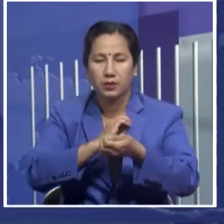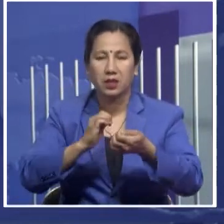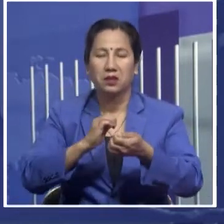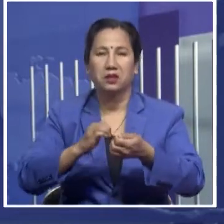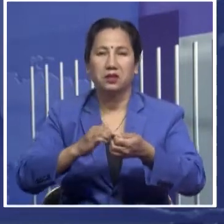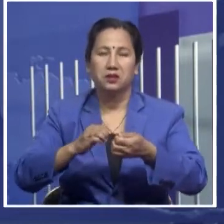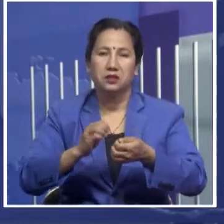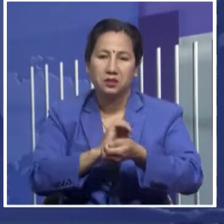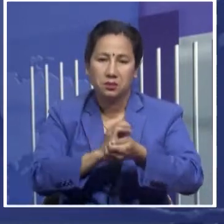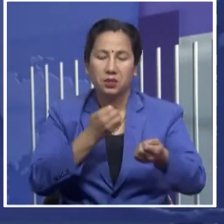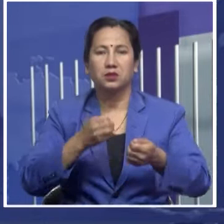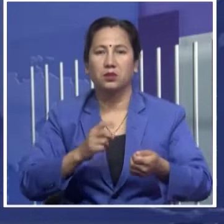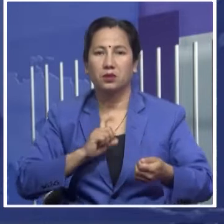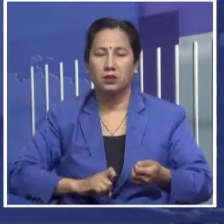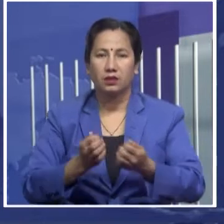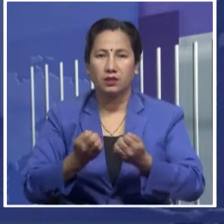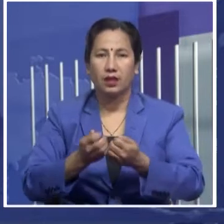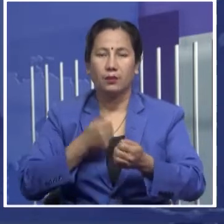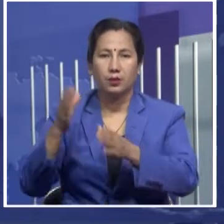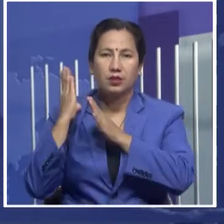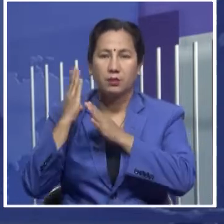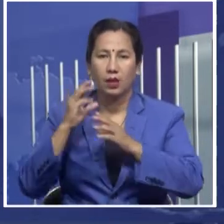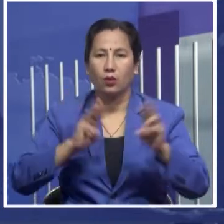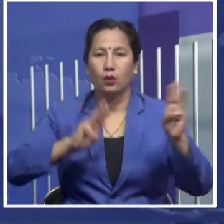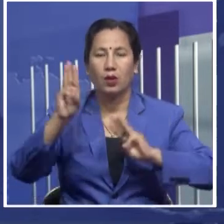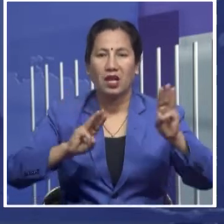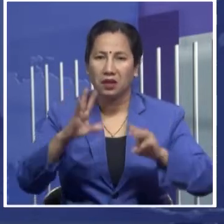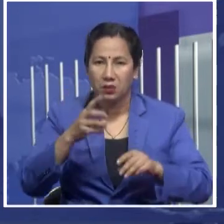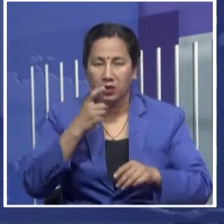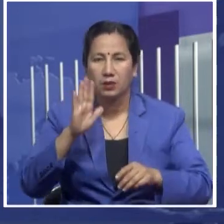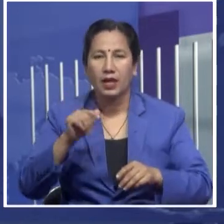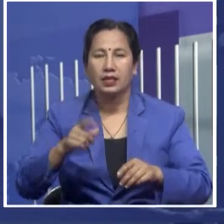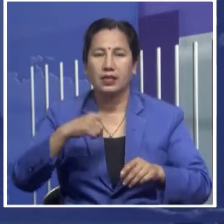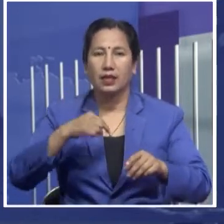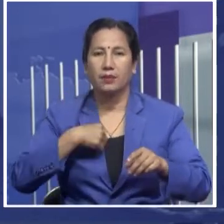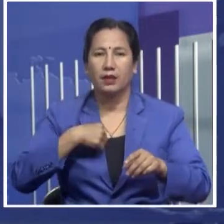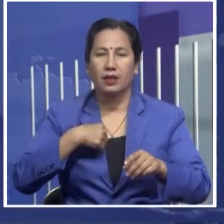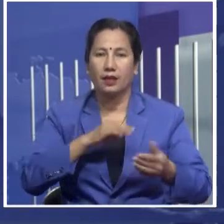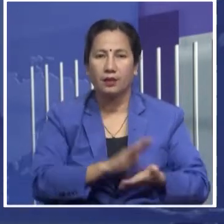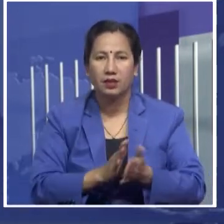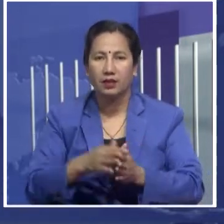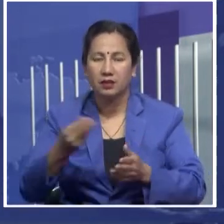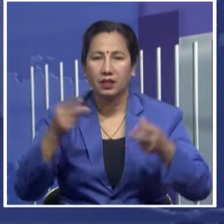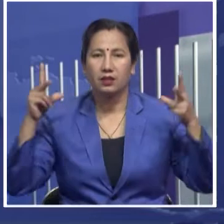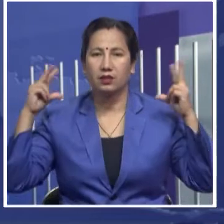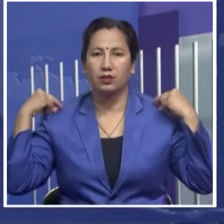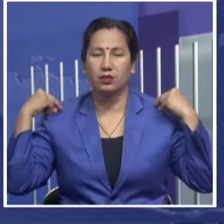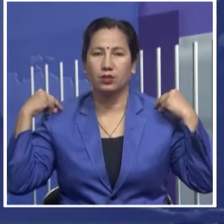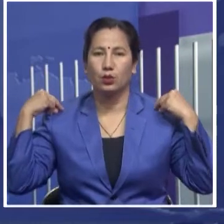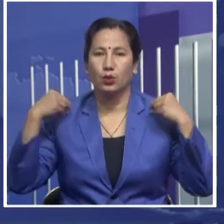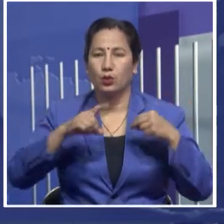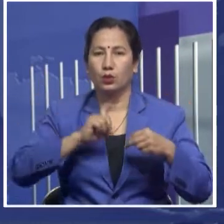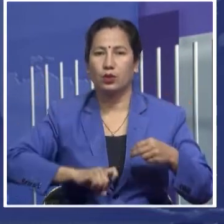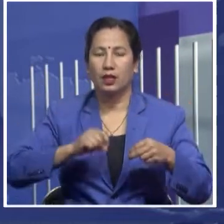गुनासो गरेका छन्। उनीहरूले आफ्ना भूमिकाको मूल्याङ्कन नभएको बताएका छन्। आज हामीले बैतडीका केही नर्सको गुनासोलाई आजको